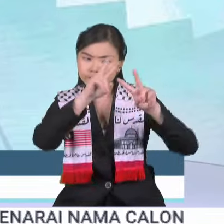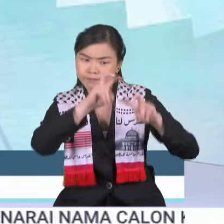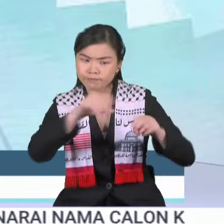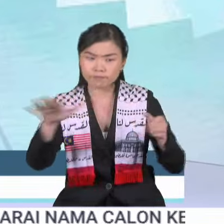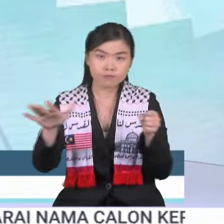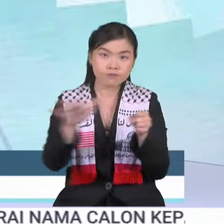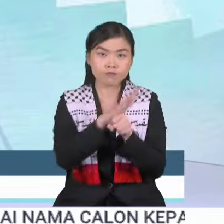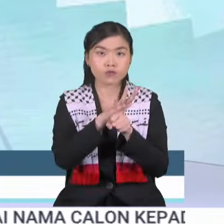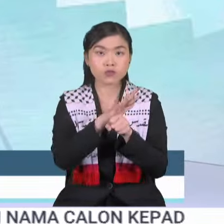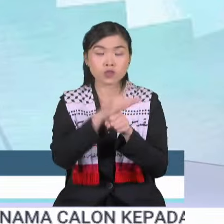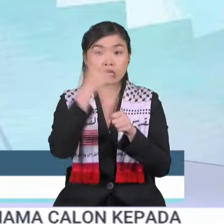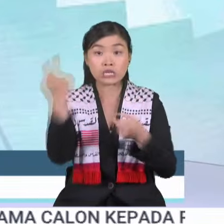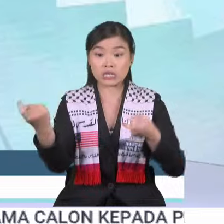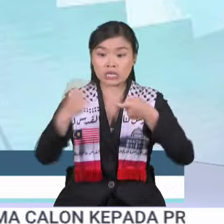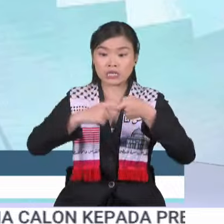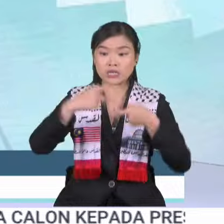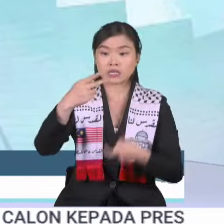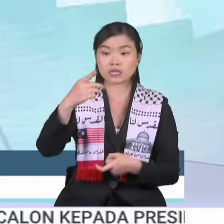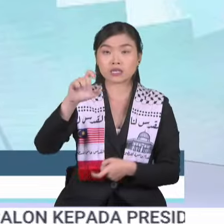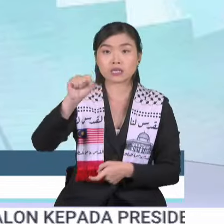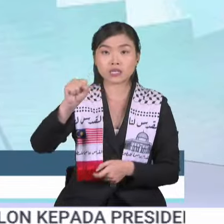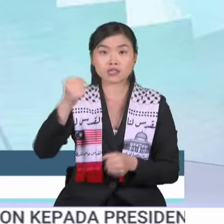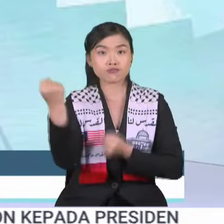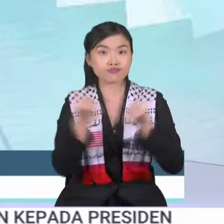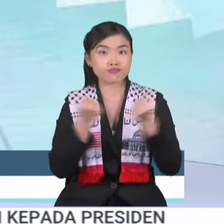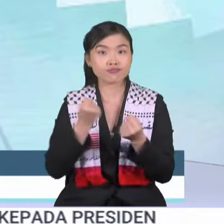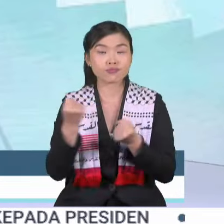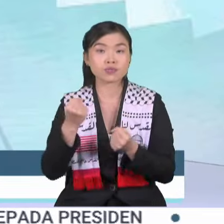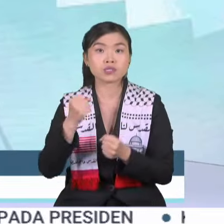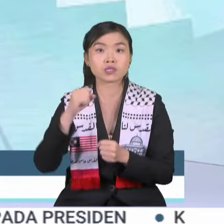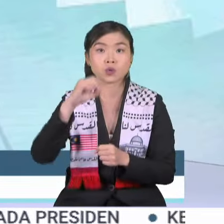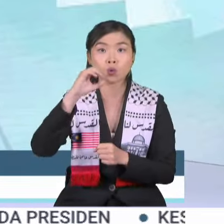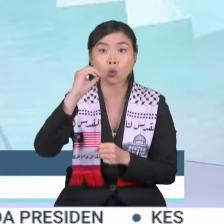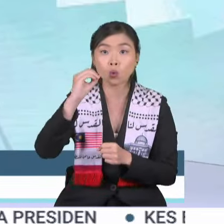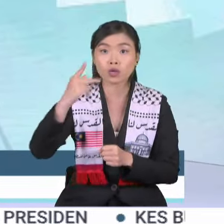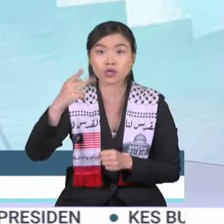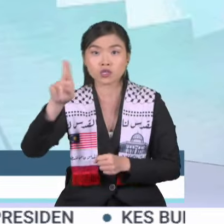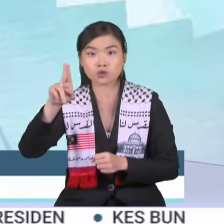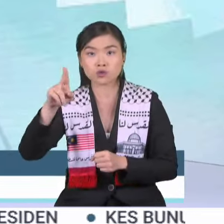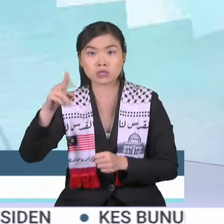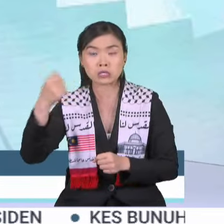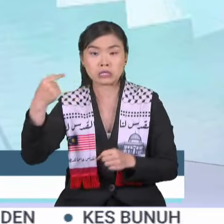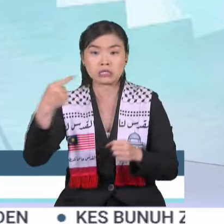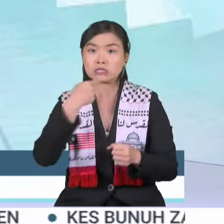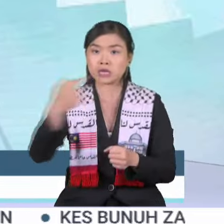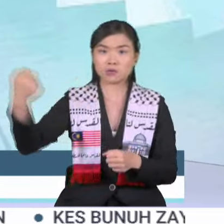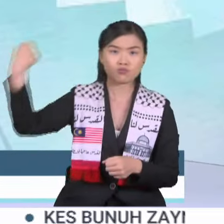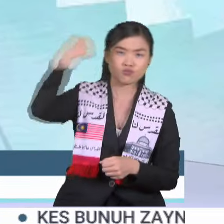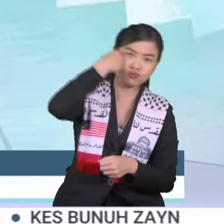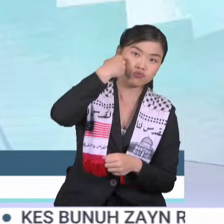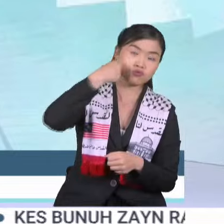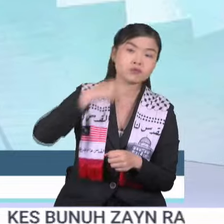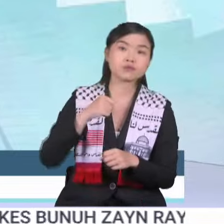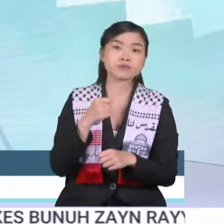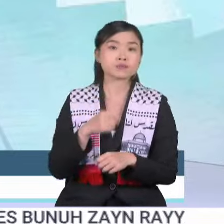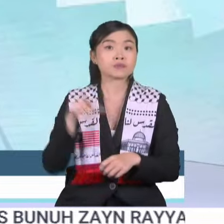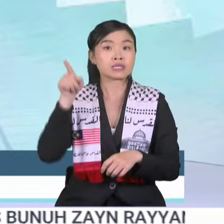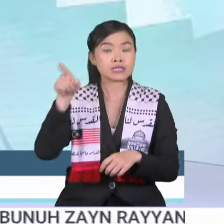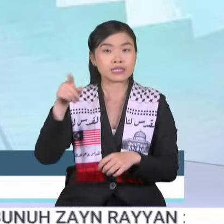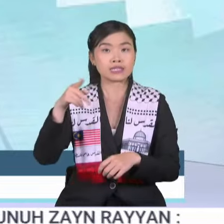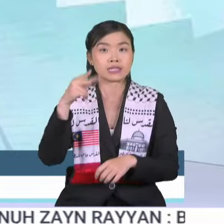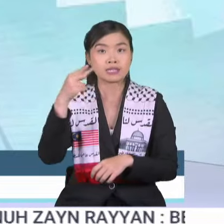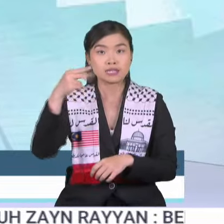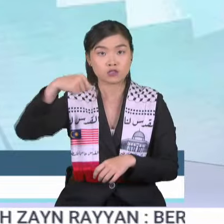siasatan menyeluruh dibuat berhubung kes pemandu e-hailing orang kurang upaya didakwa dipukul pengawal peribadi orang kenamaan di ibu